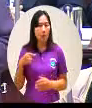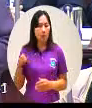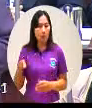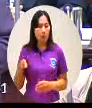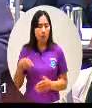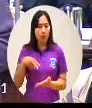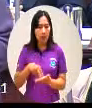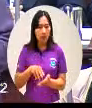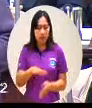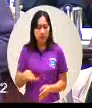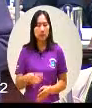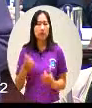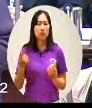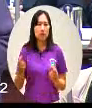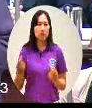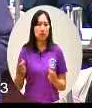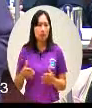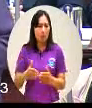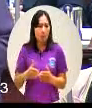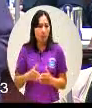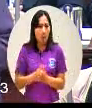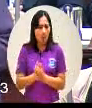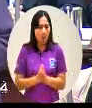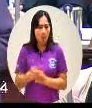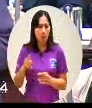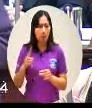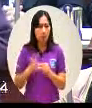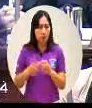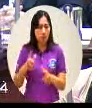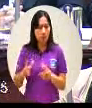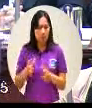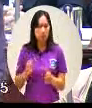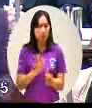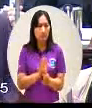要求中油对咱临横地区善